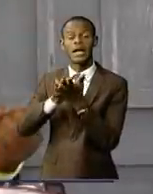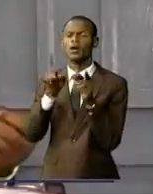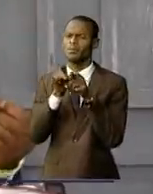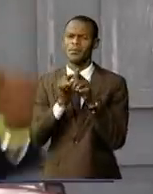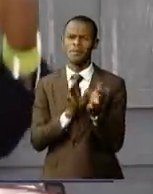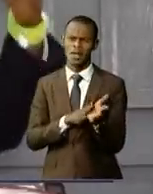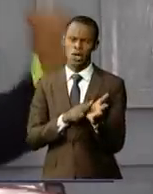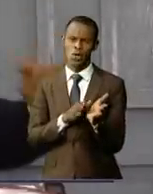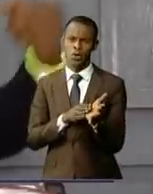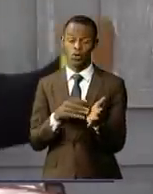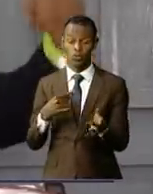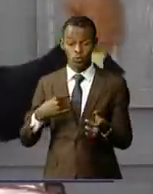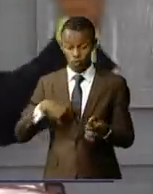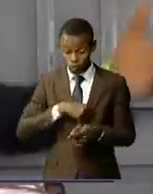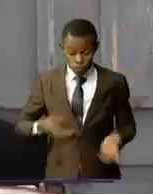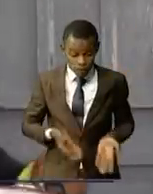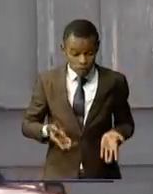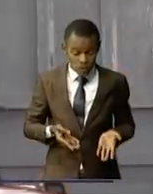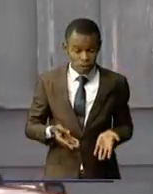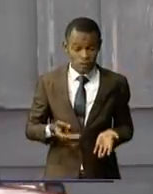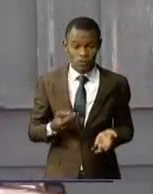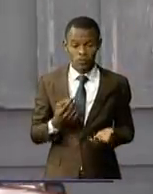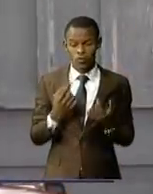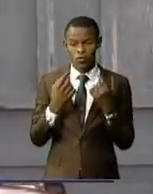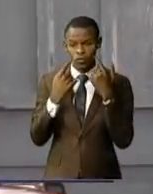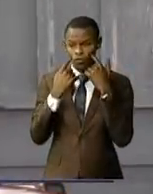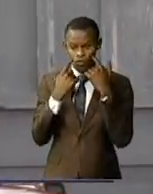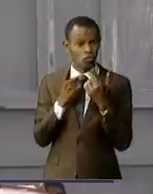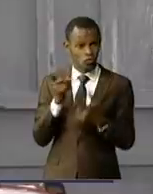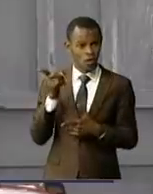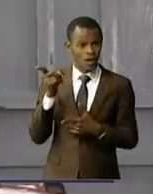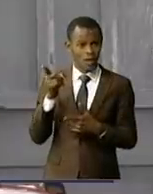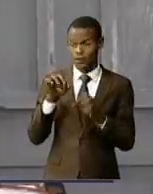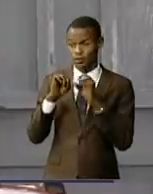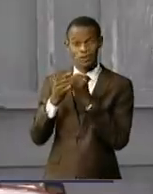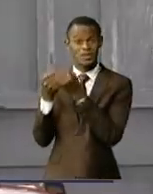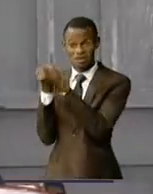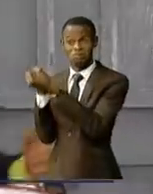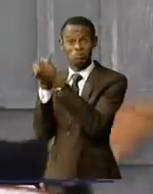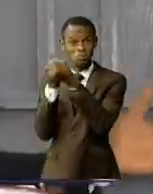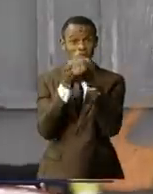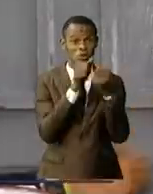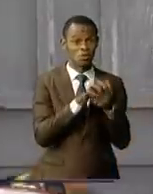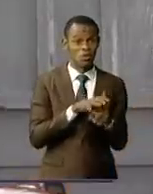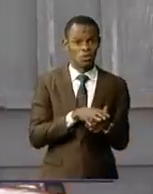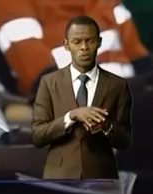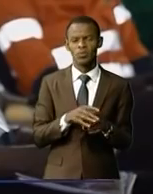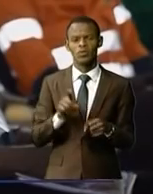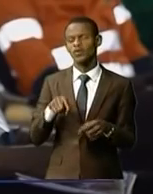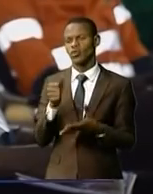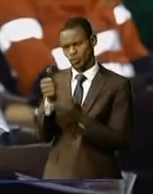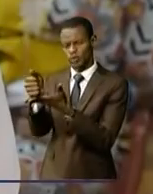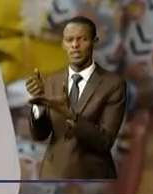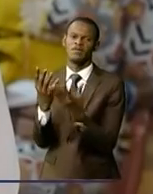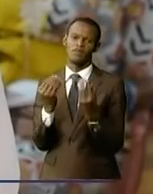à Kibali, facilitons la tâche à Kibali de pouvoir s'implanter partout.